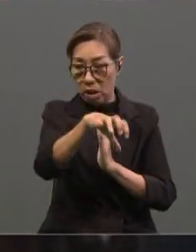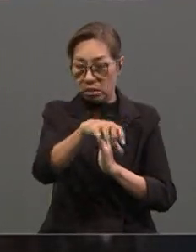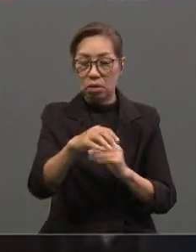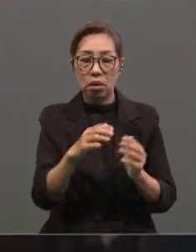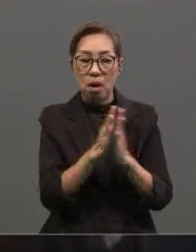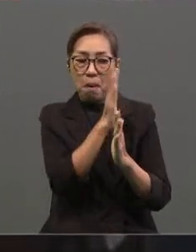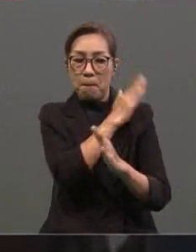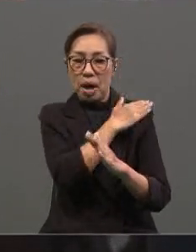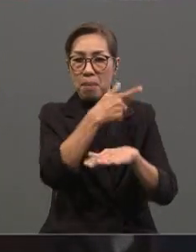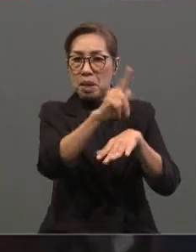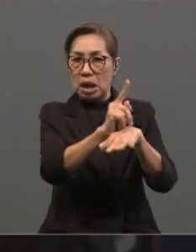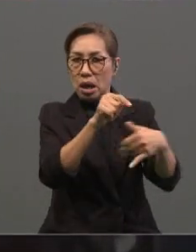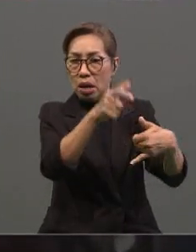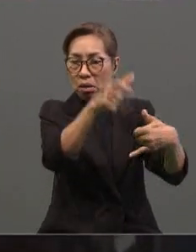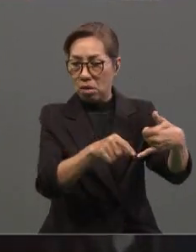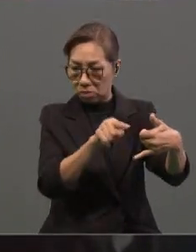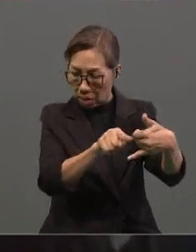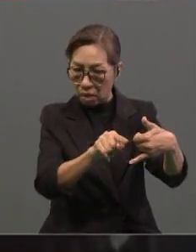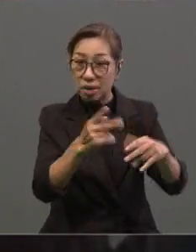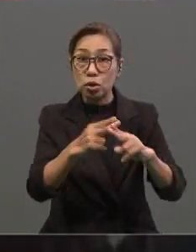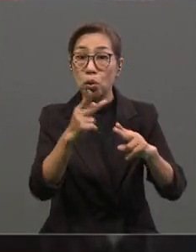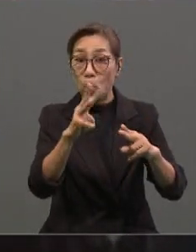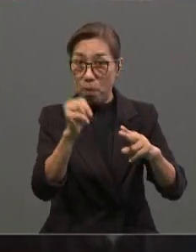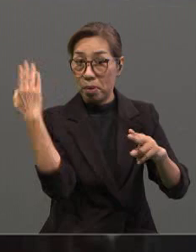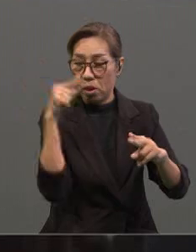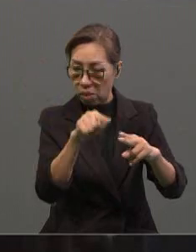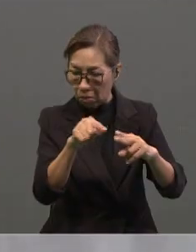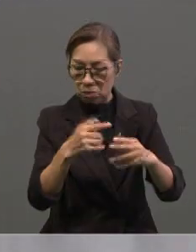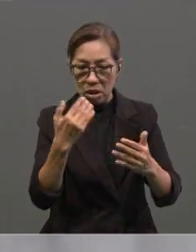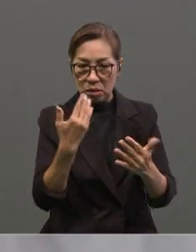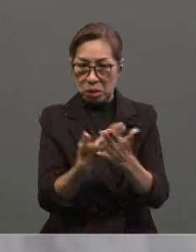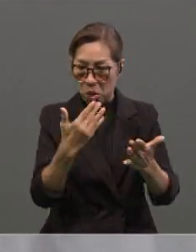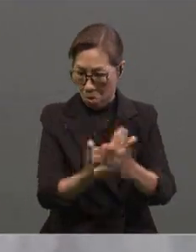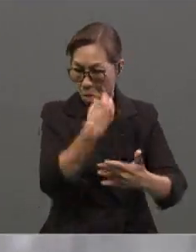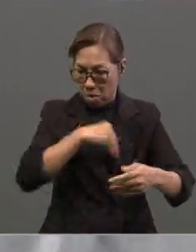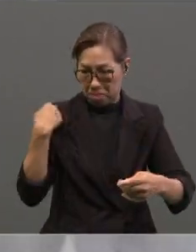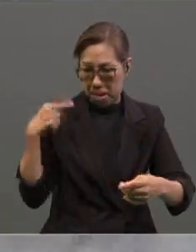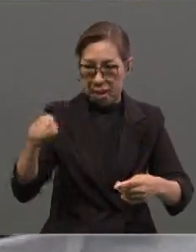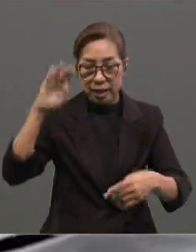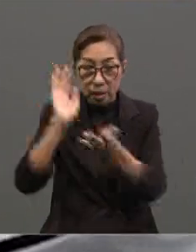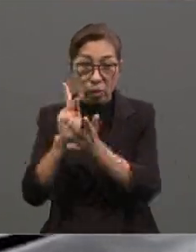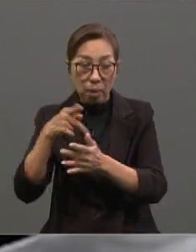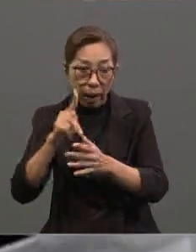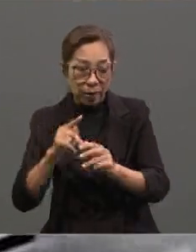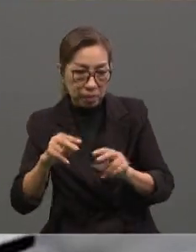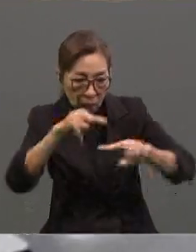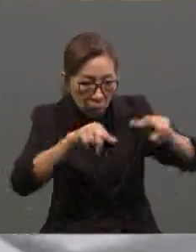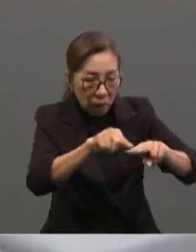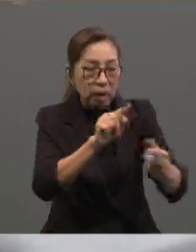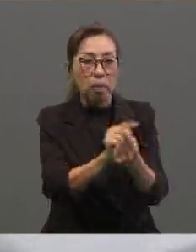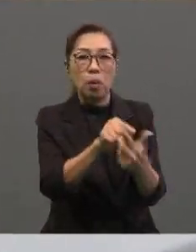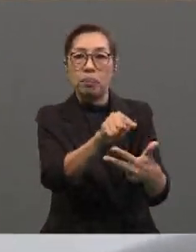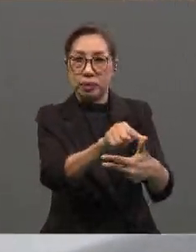ทุจริตเงินวัดหรือไม่เมื่อไปตรวจสอบก็พบว่ามีพฤติกรรมยักยอกเงินวัดร่วมกับอดีตพระหมอและน้องสาว